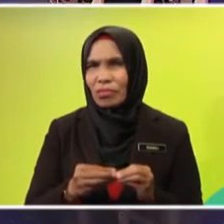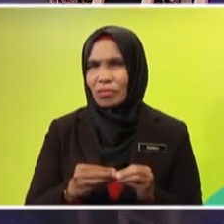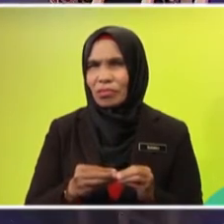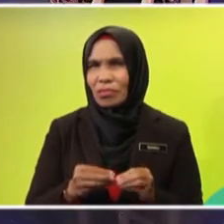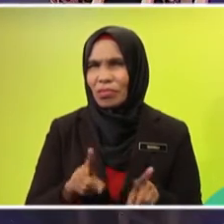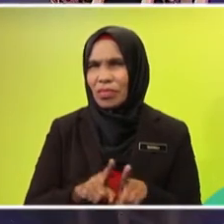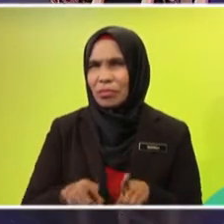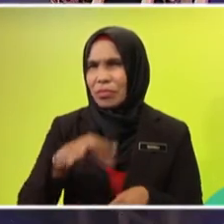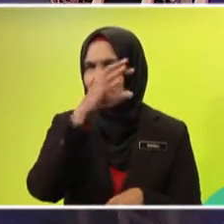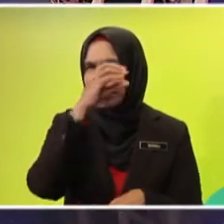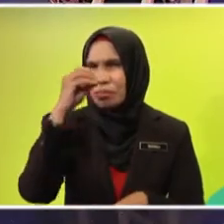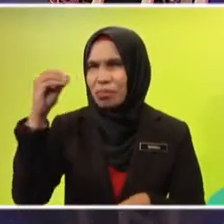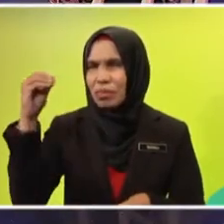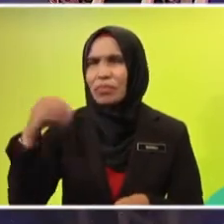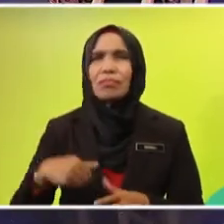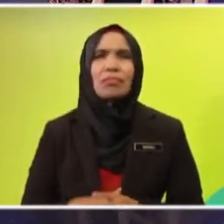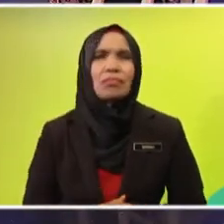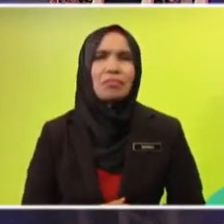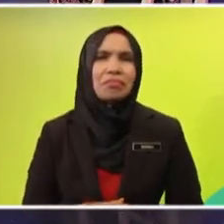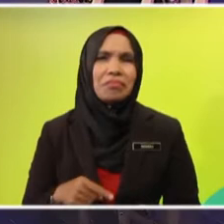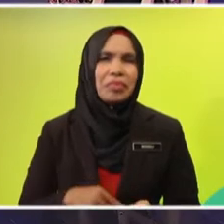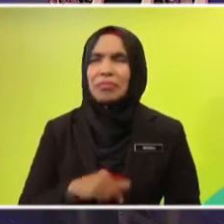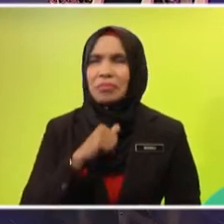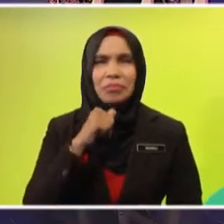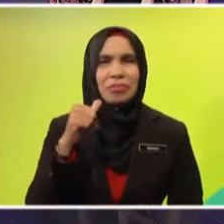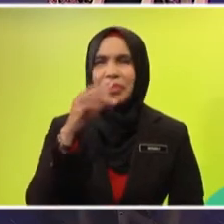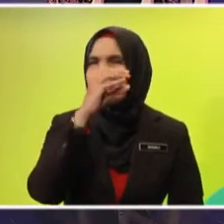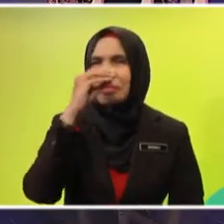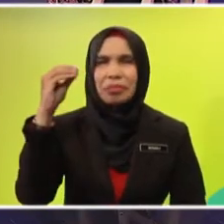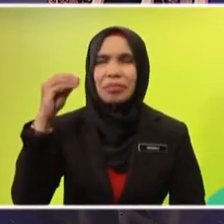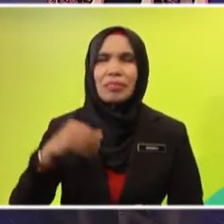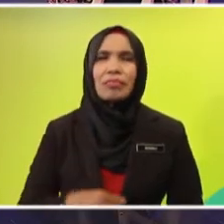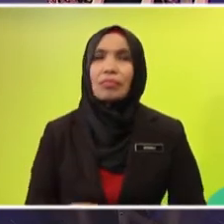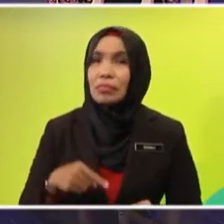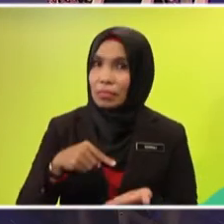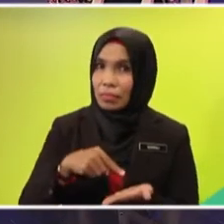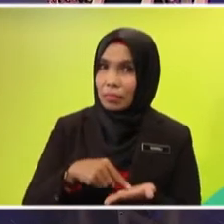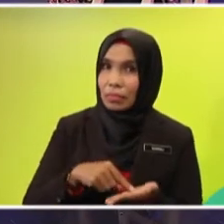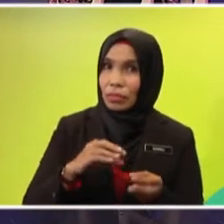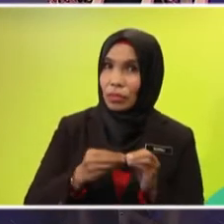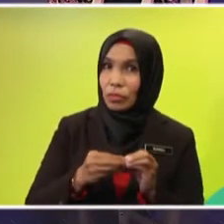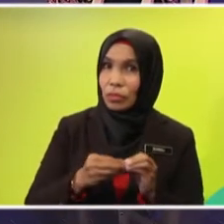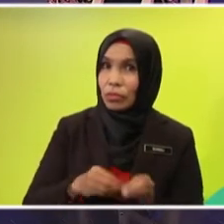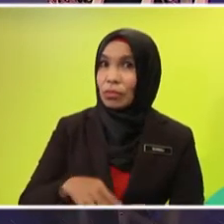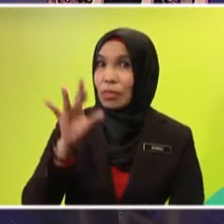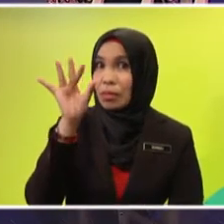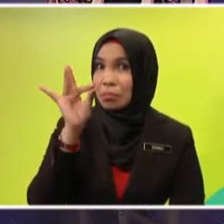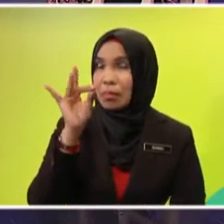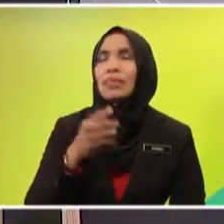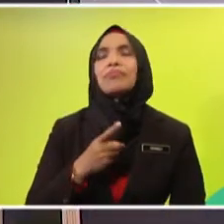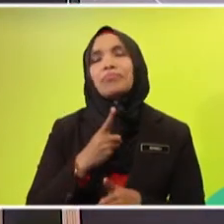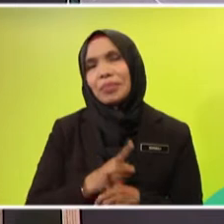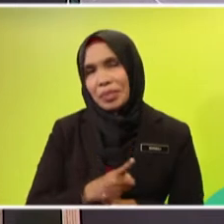dua bulatan kecil jadi ini bukan nomor Syifa ini adalah menyambut lah pensil beton